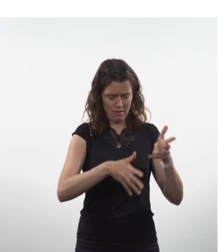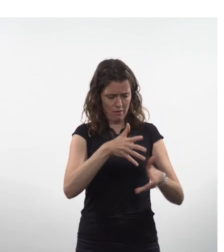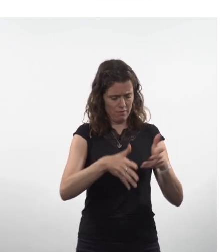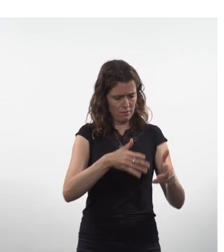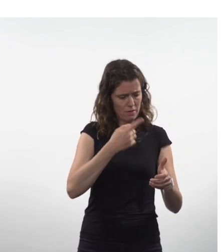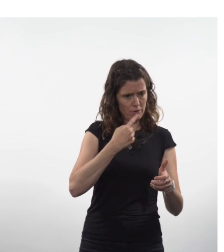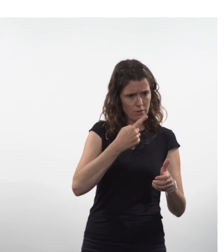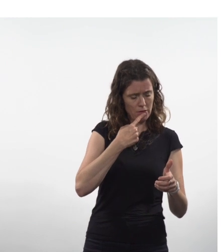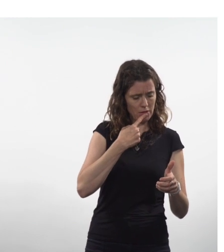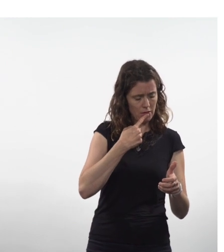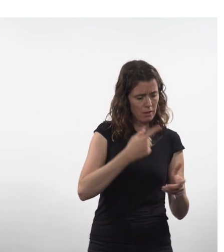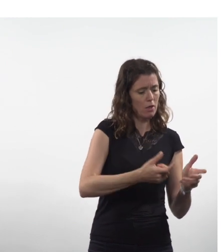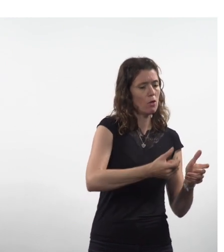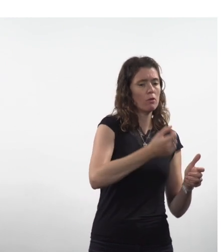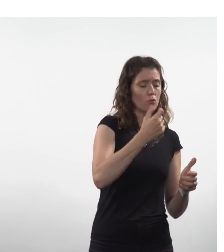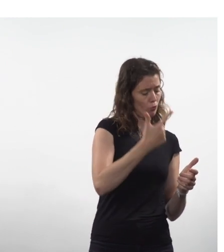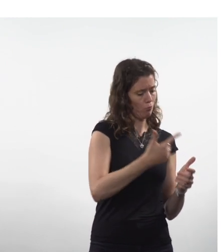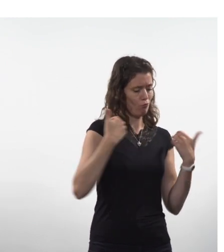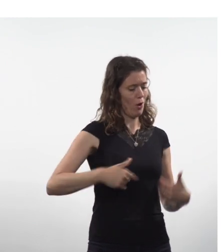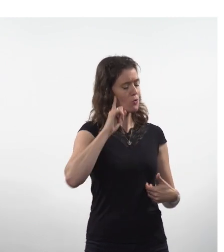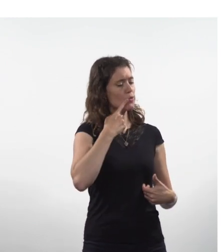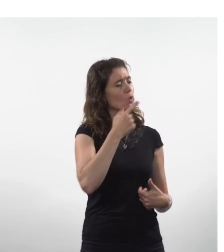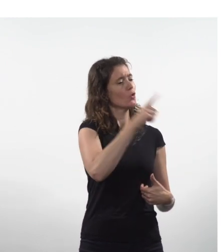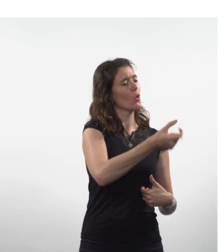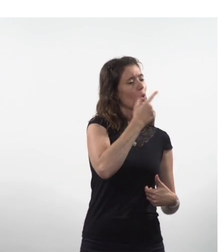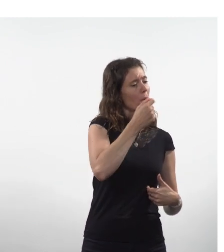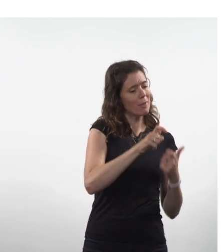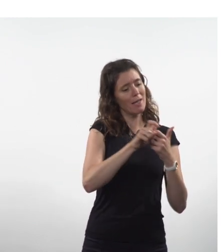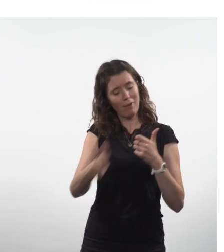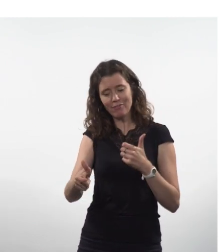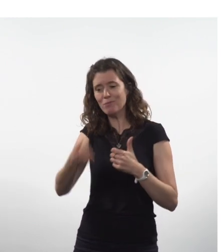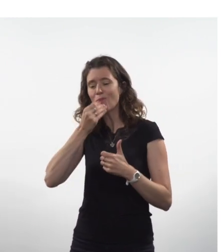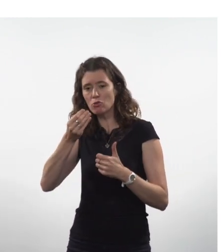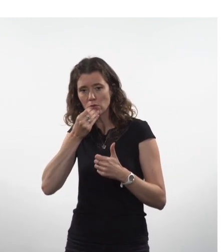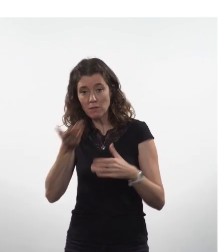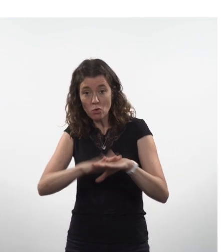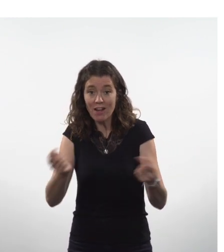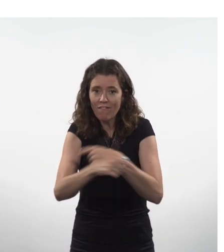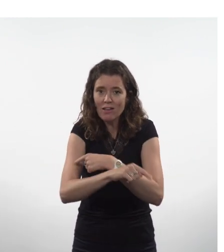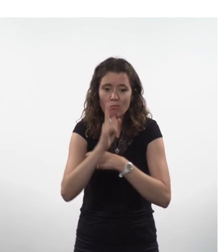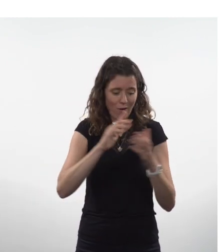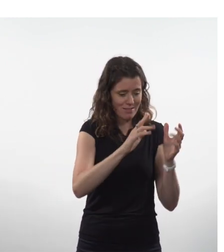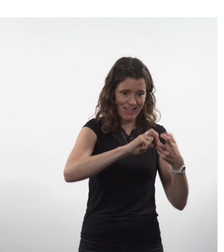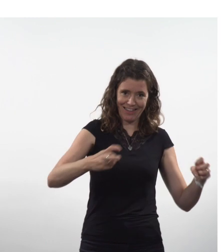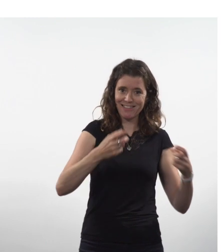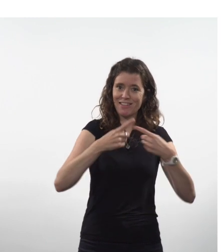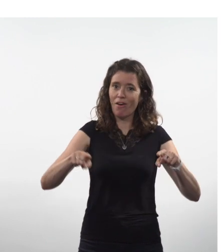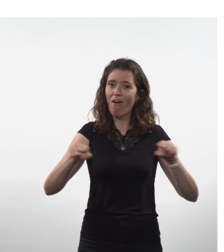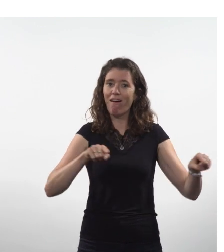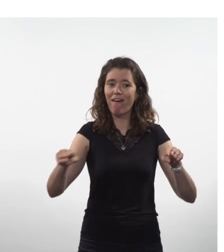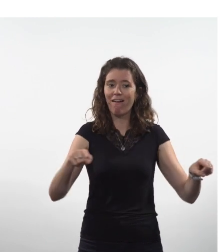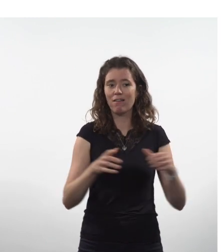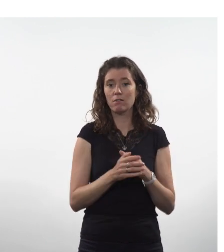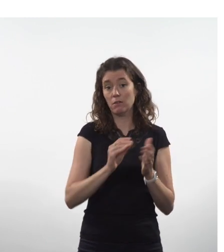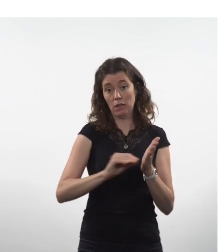2 comprimés et après de prendre le repas. C'est-à-dire qu'il va prendre 2 comprimés avant le repas. Donc l'écrit est la porte